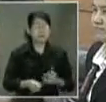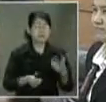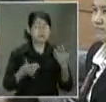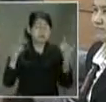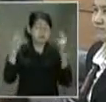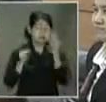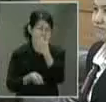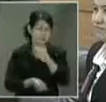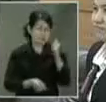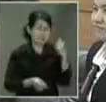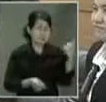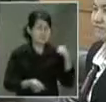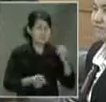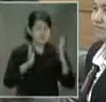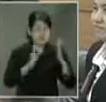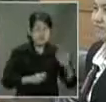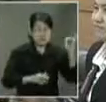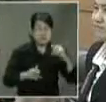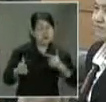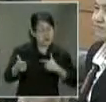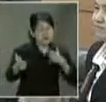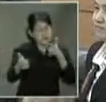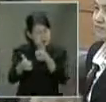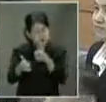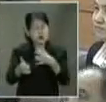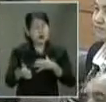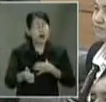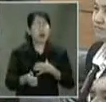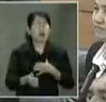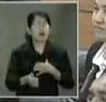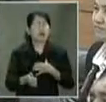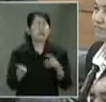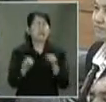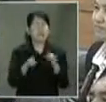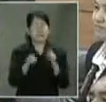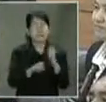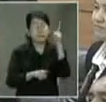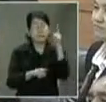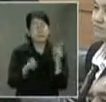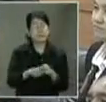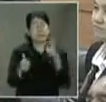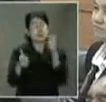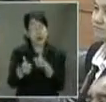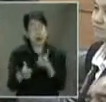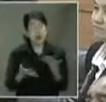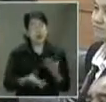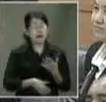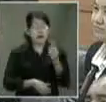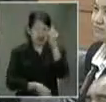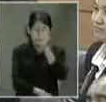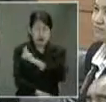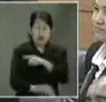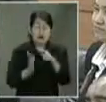แล้วท่านองคมนตรีก็โดนมาแล้วลอบสังหารคุณสนธิก็โดนวันนี้จะเอาอ